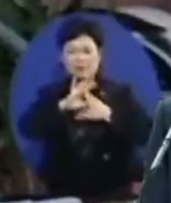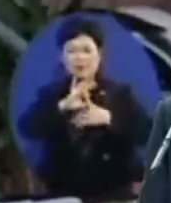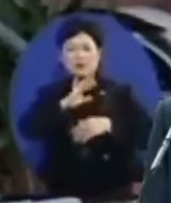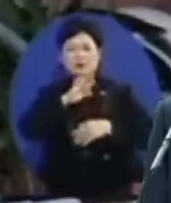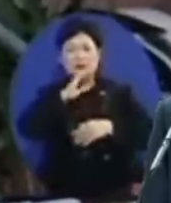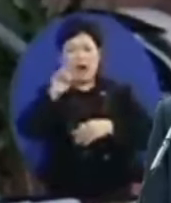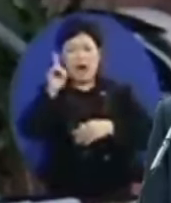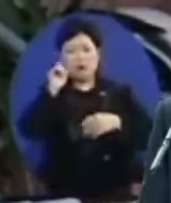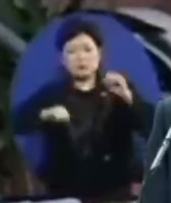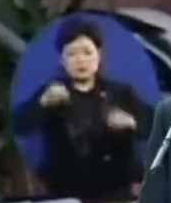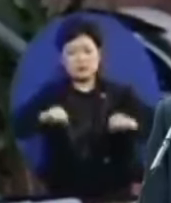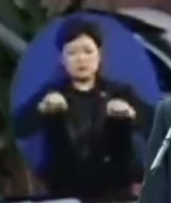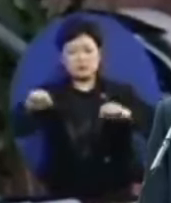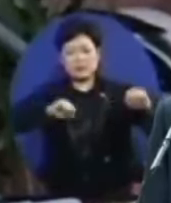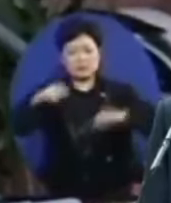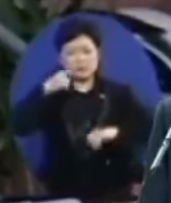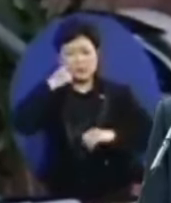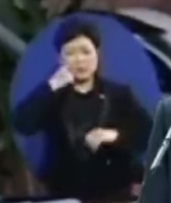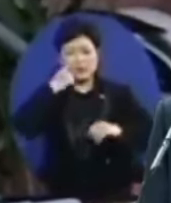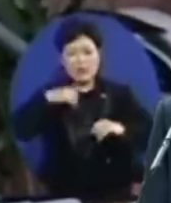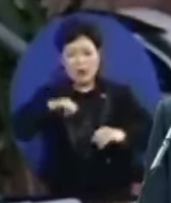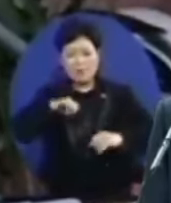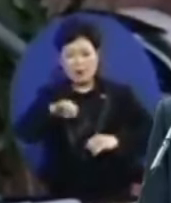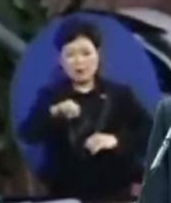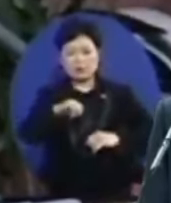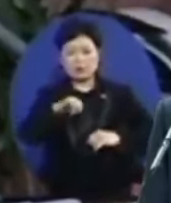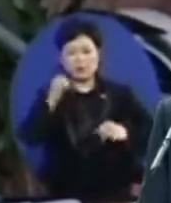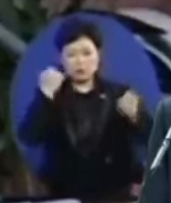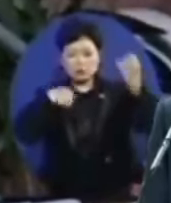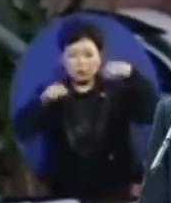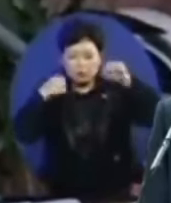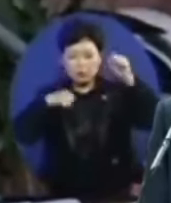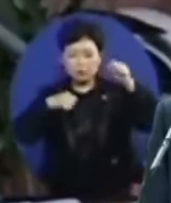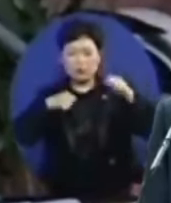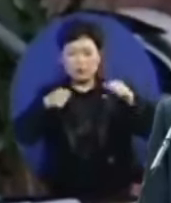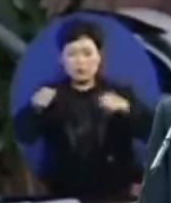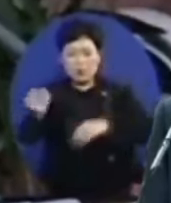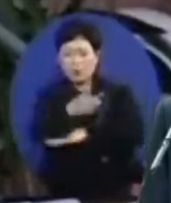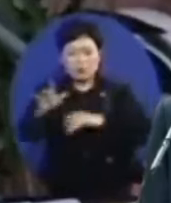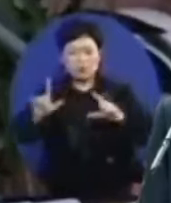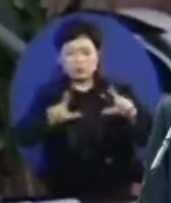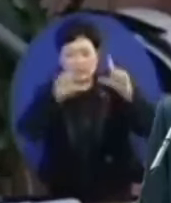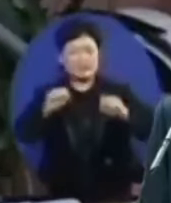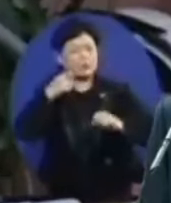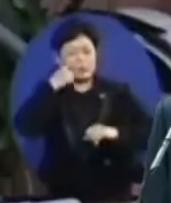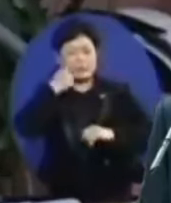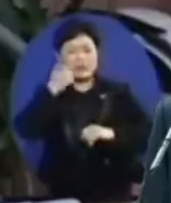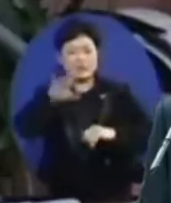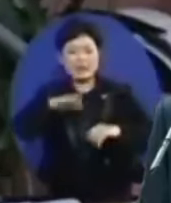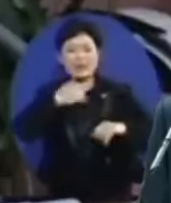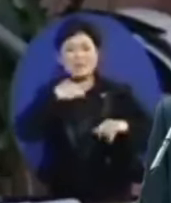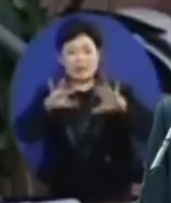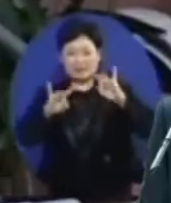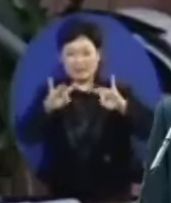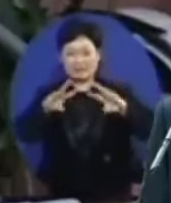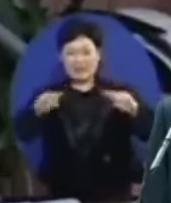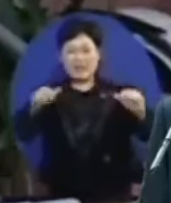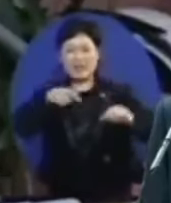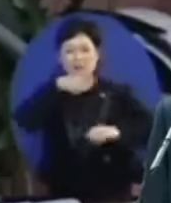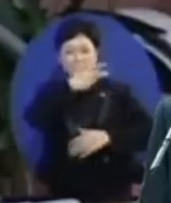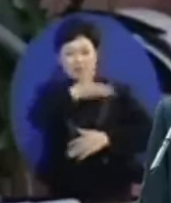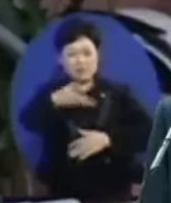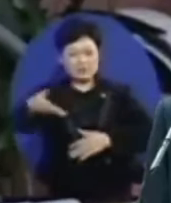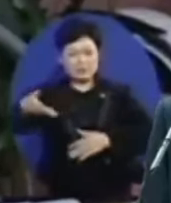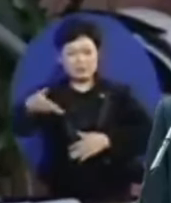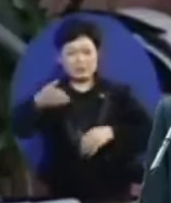살 수 없습니다. 벌레도 고기도 동물도 못 삽니다. 그러나 그 마른 땅에 샘물이 흐르기 시작하면은